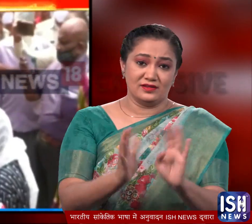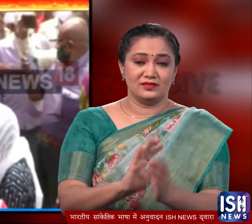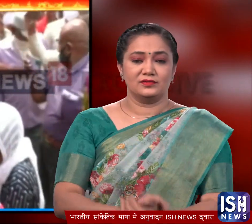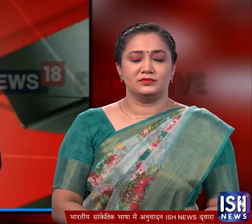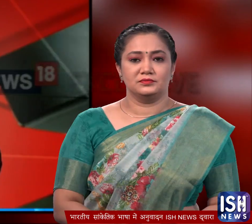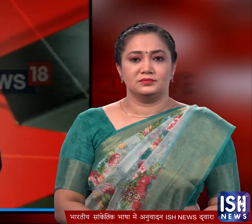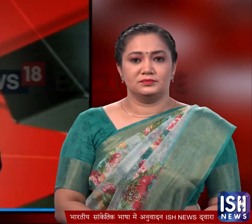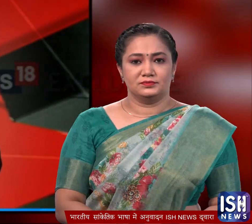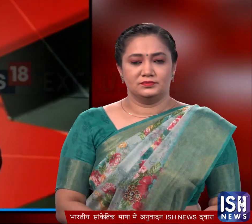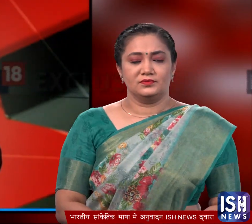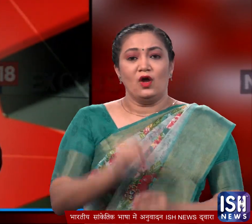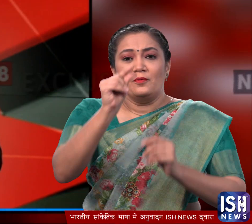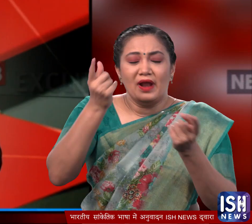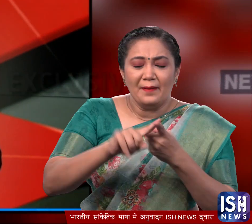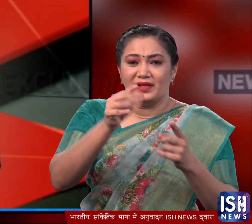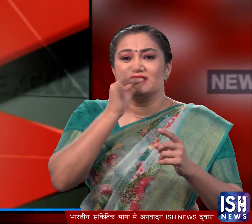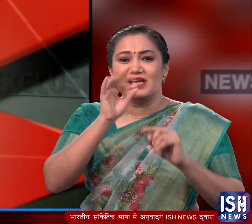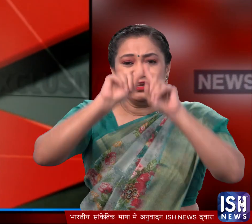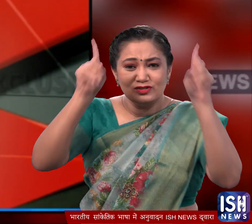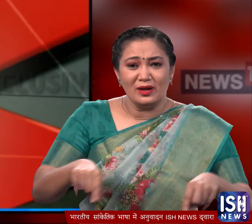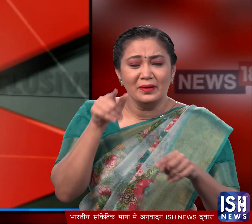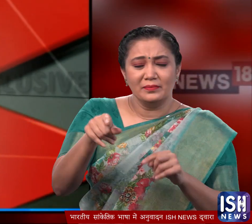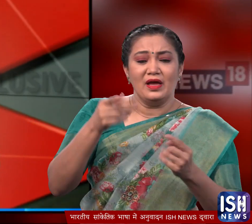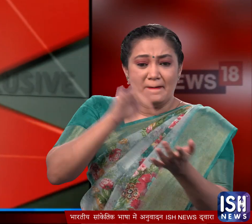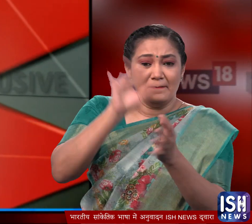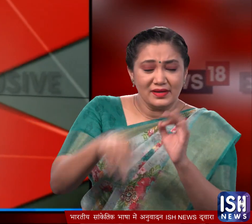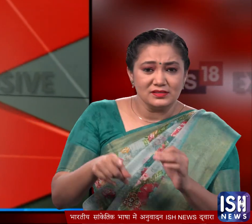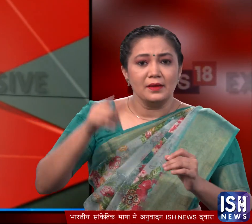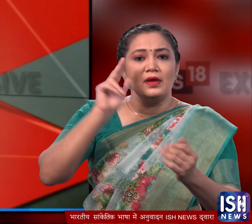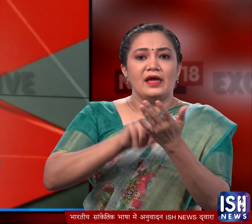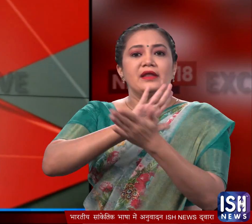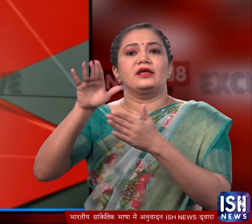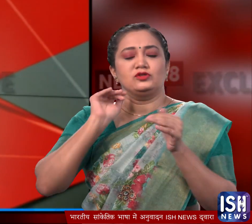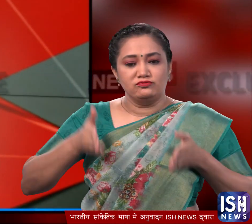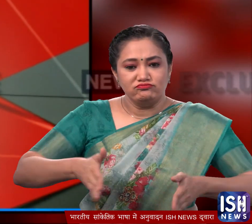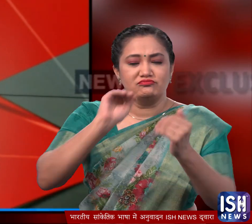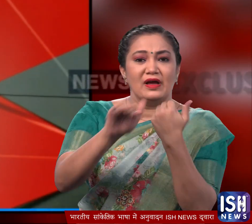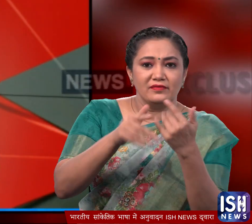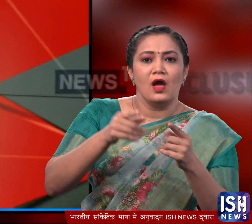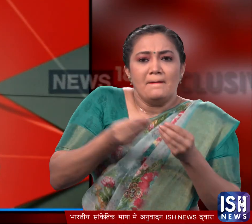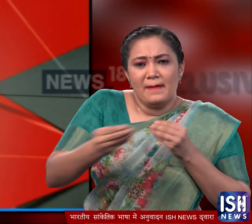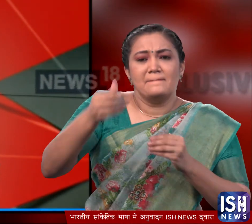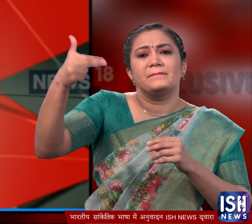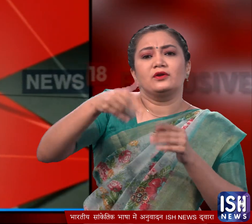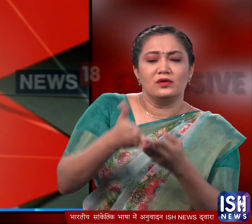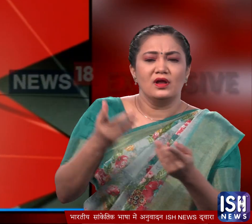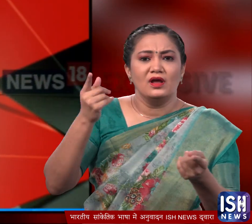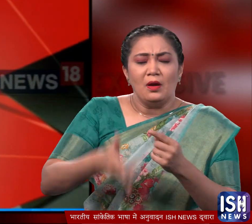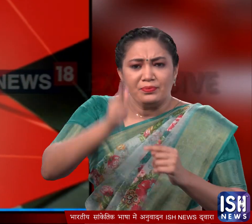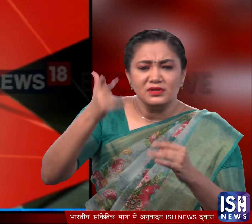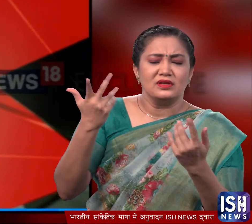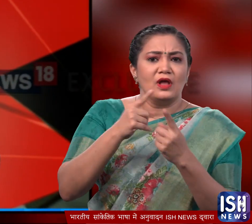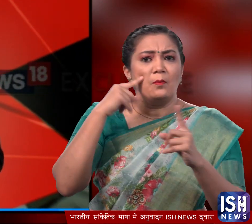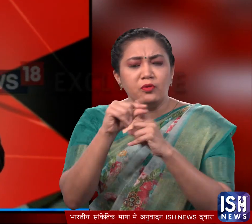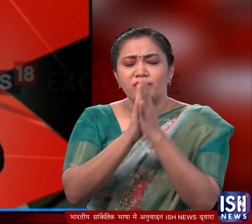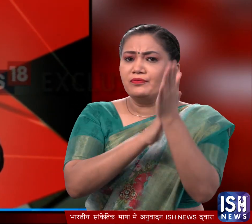शुरू कर दी गई। सौभाग्य की एक बात है कि उमरिया में चाय के दुकानदार की हत्या जिस जगह हुई वो नेशनल हाईवे है और पास में ही एक पेट्रोल पंप भी है, लेकिन गोली